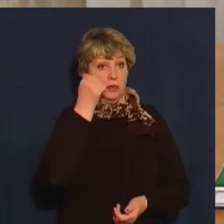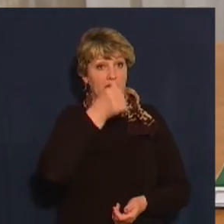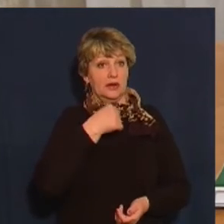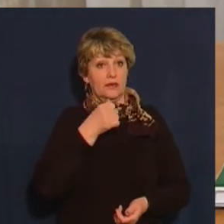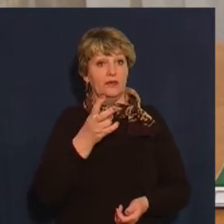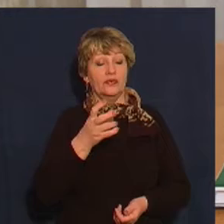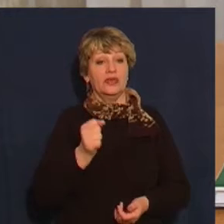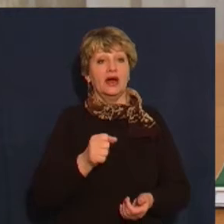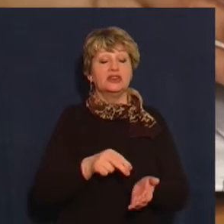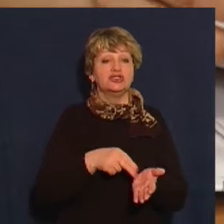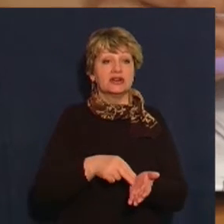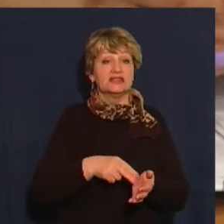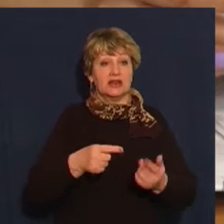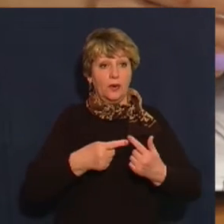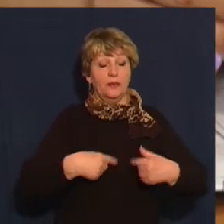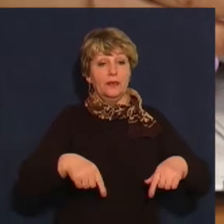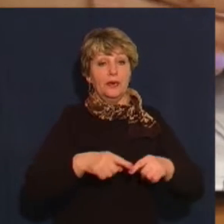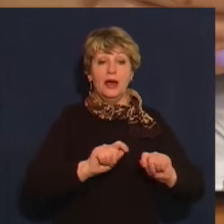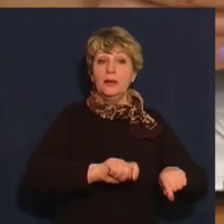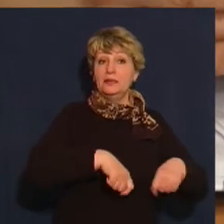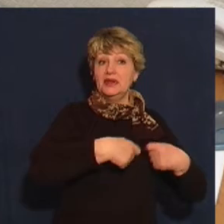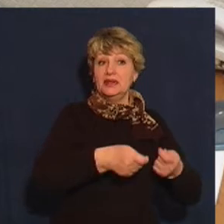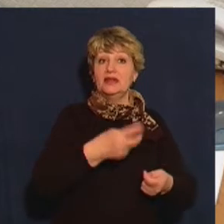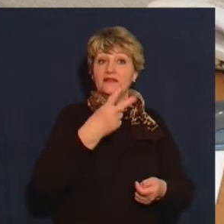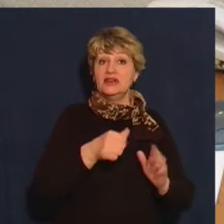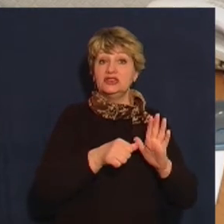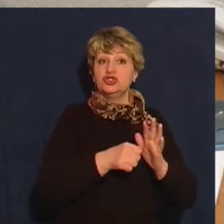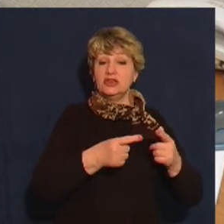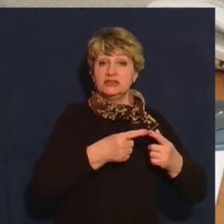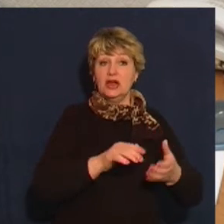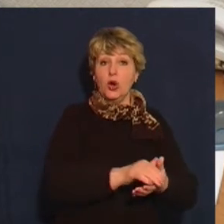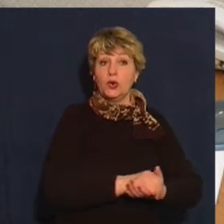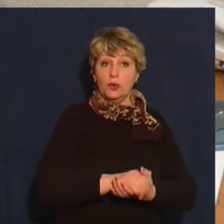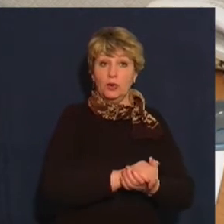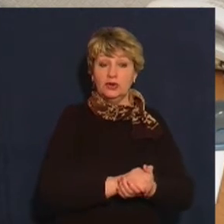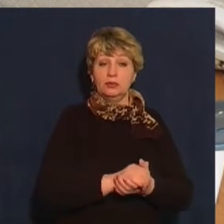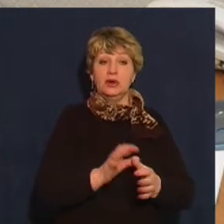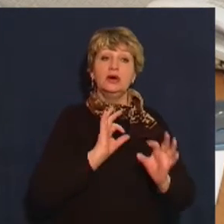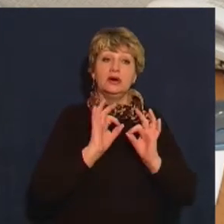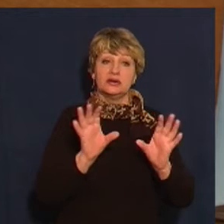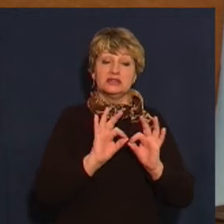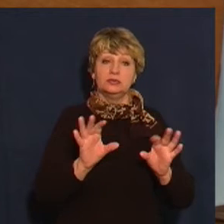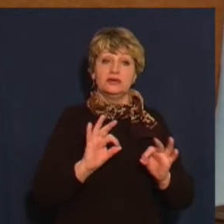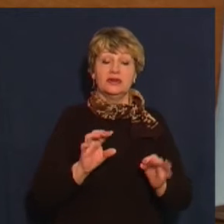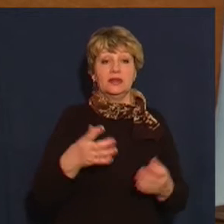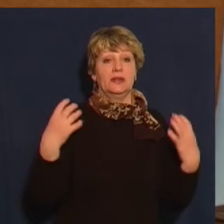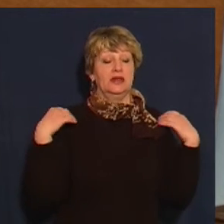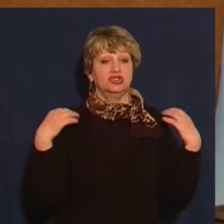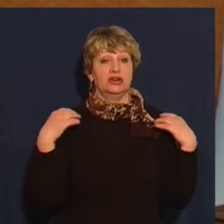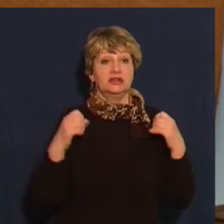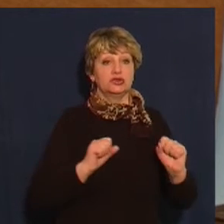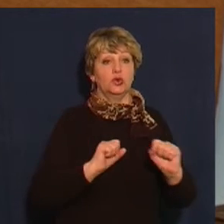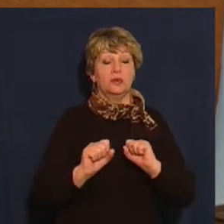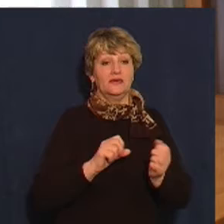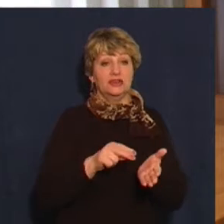ділянки сільськогосподарського призначення передали 26 громадам, розповідає начальниця управління Державного земельного кадастру Черкаської області